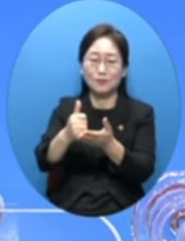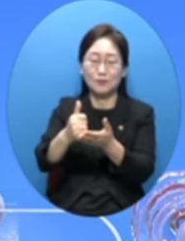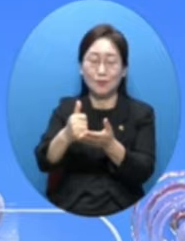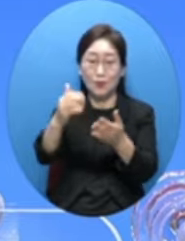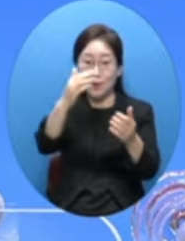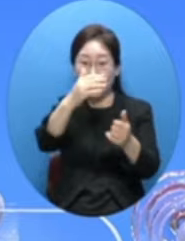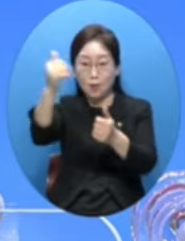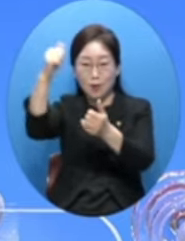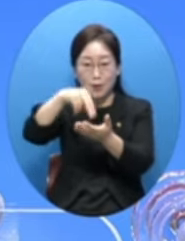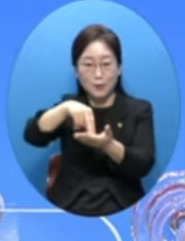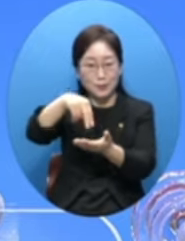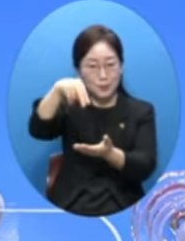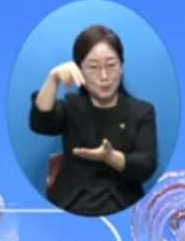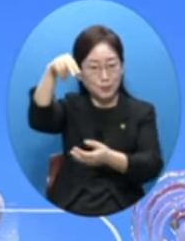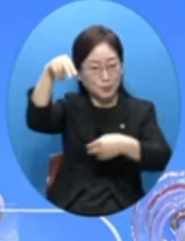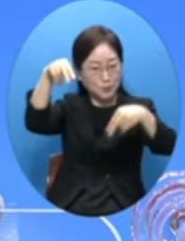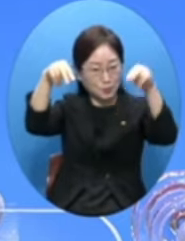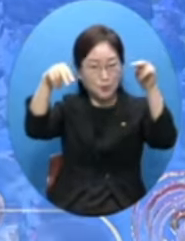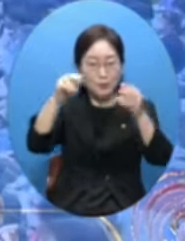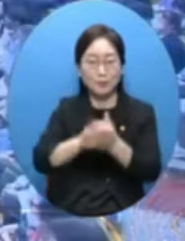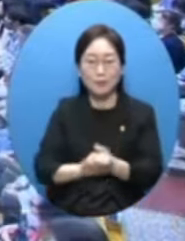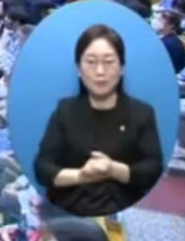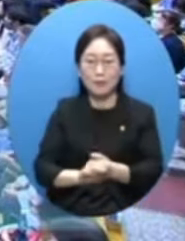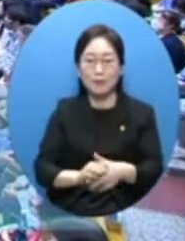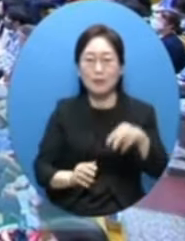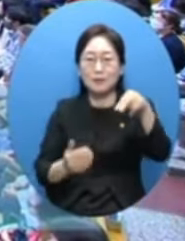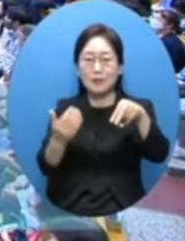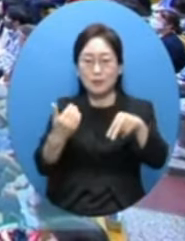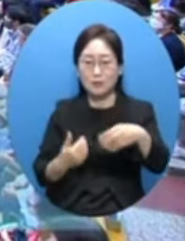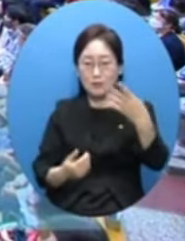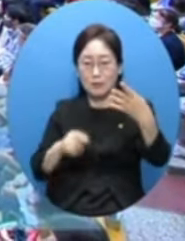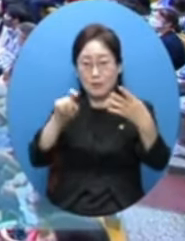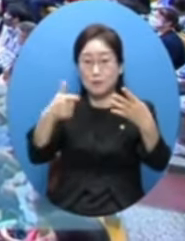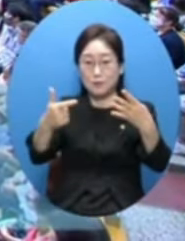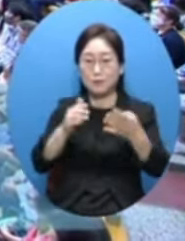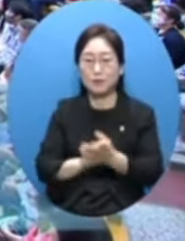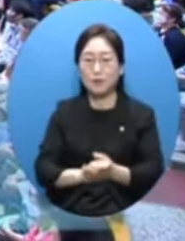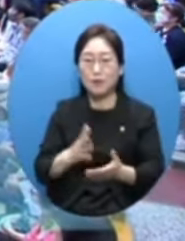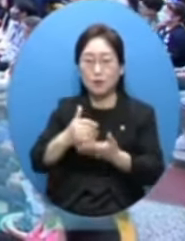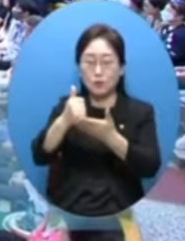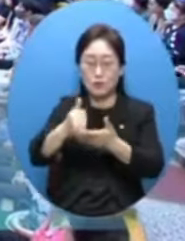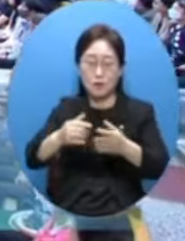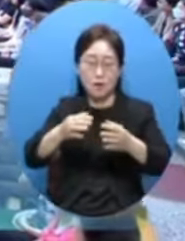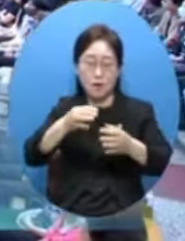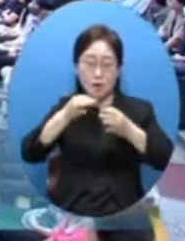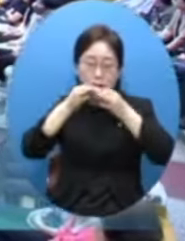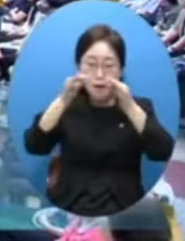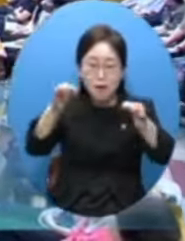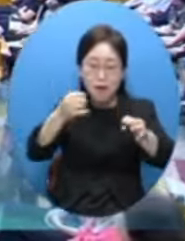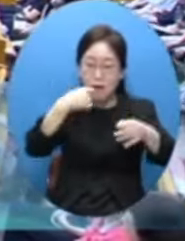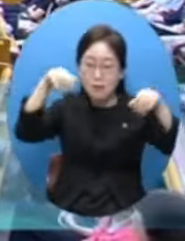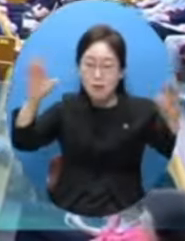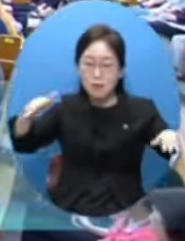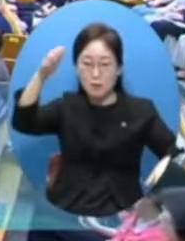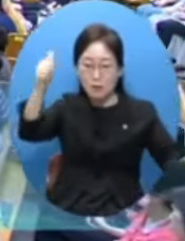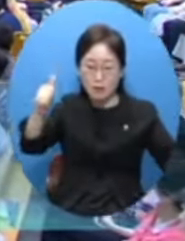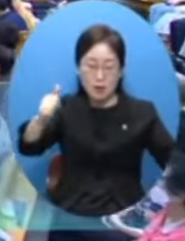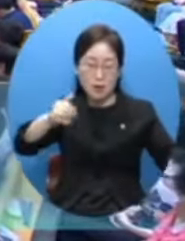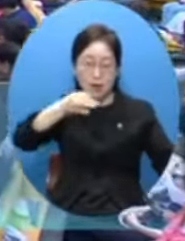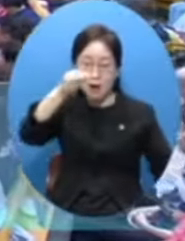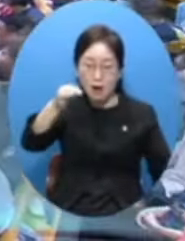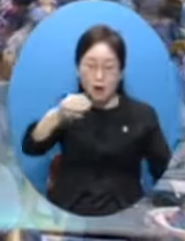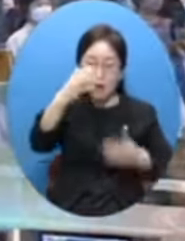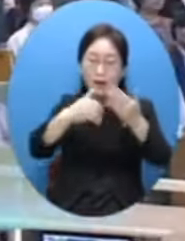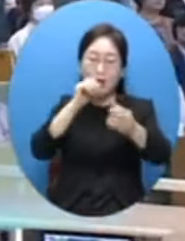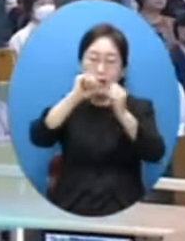불러 올리실 것입니다. 대략가전서 4장 16절 17절을 말씀합니다. 주께서 호령과 천장의 소리와 하나님의 나팔